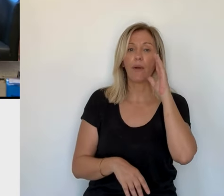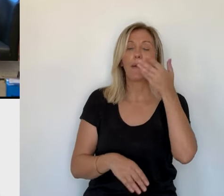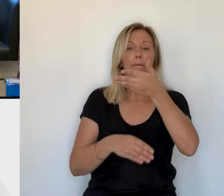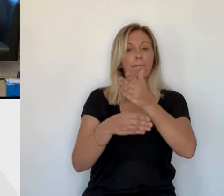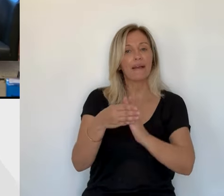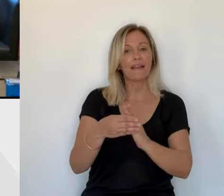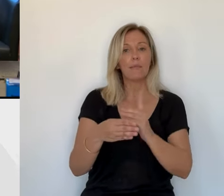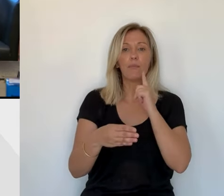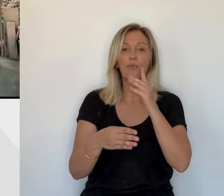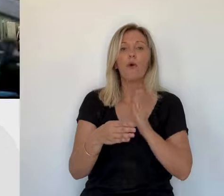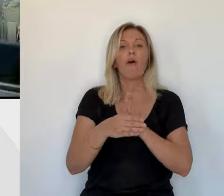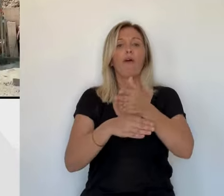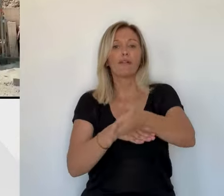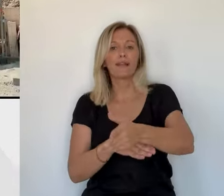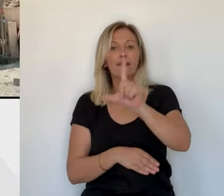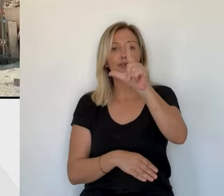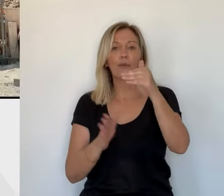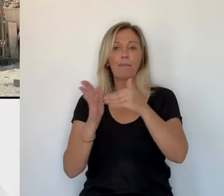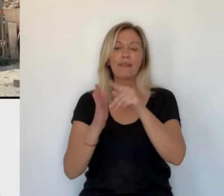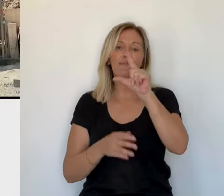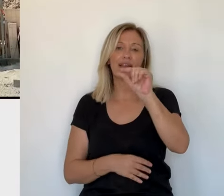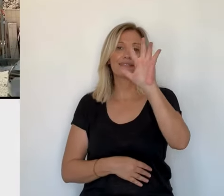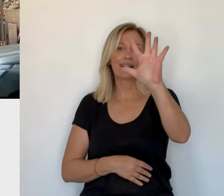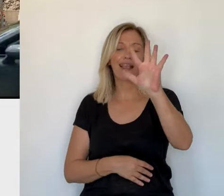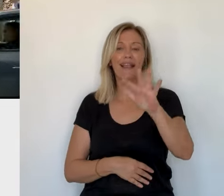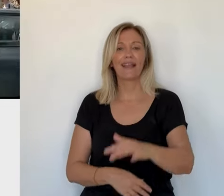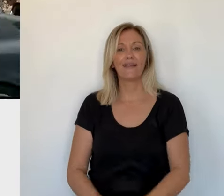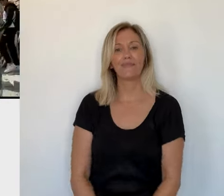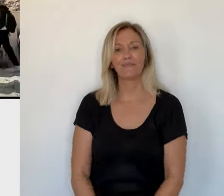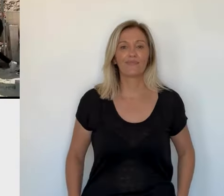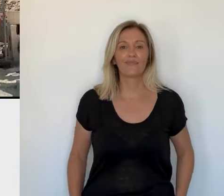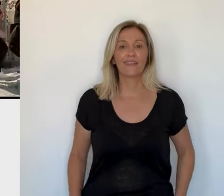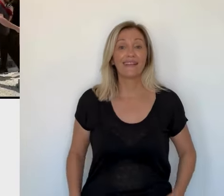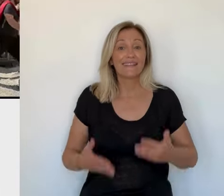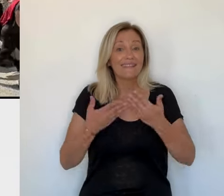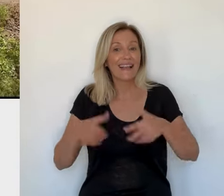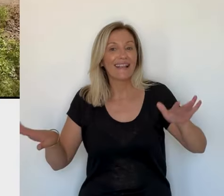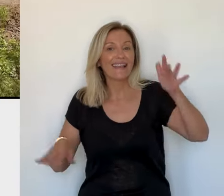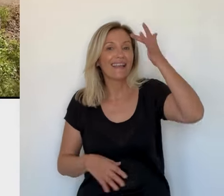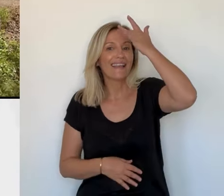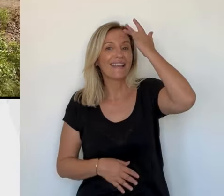des places disponibles. Le parc locatif du Crous de Corte va s'étoffer avec la